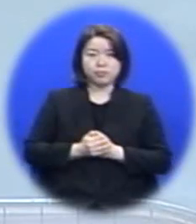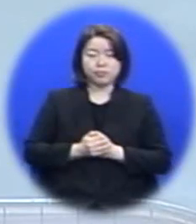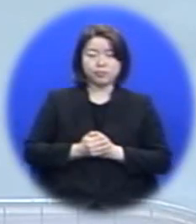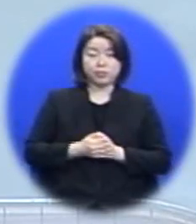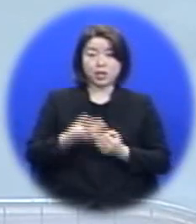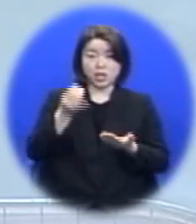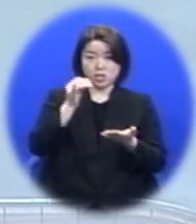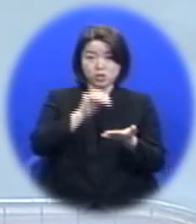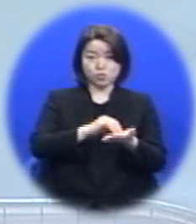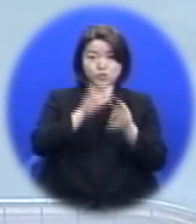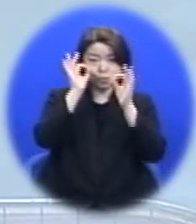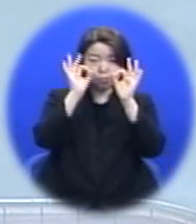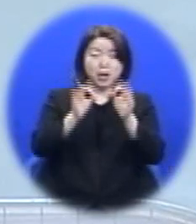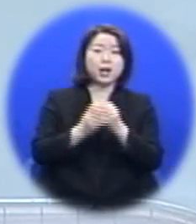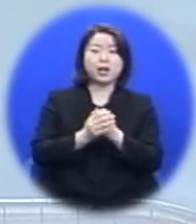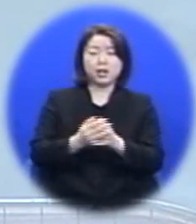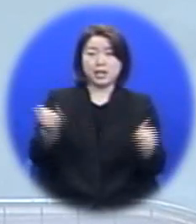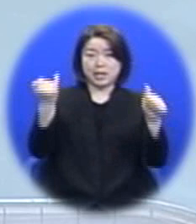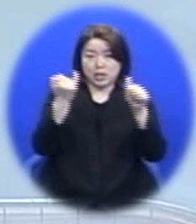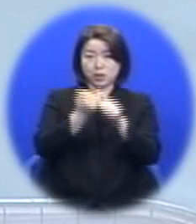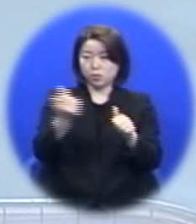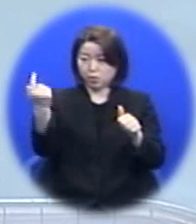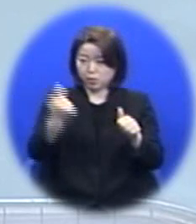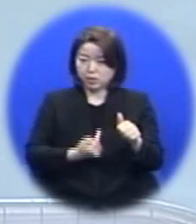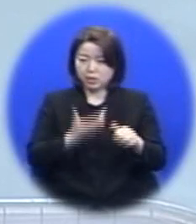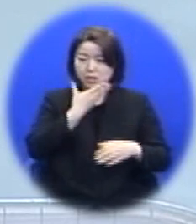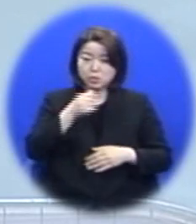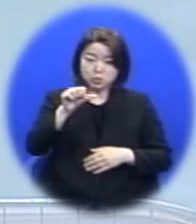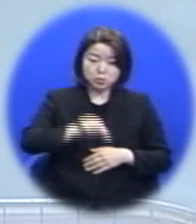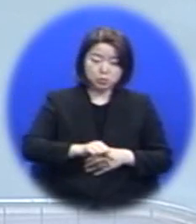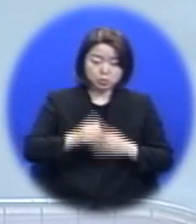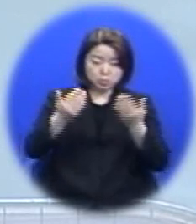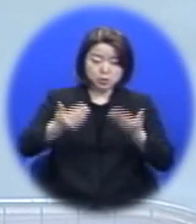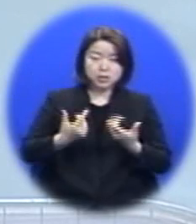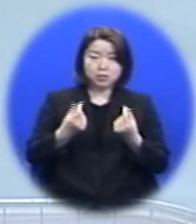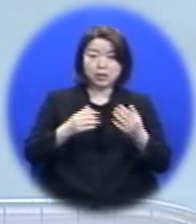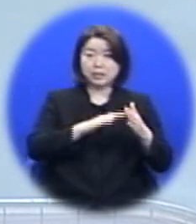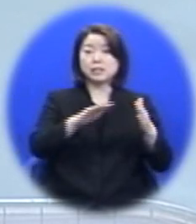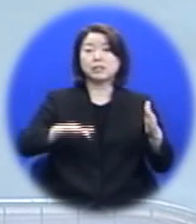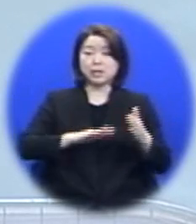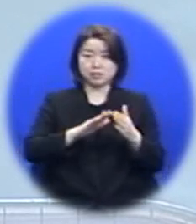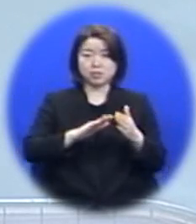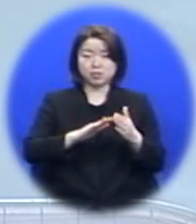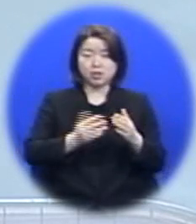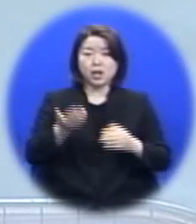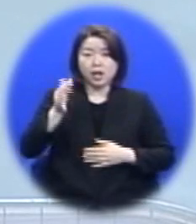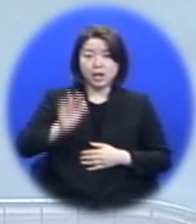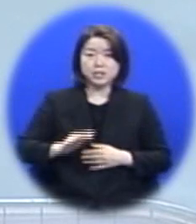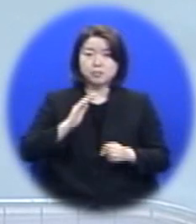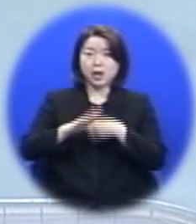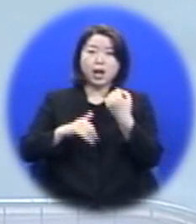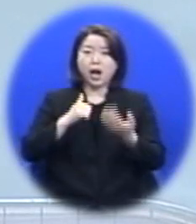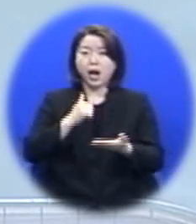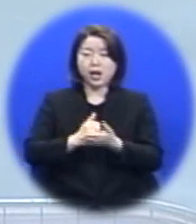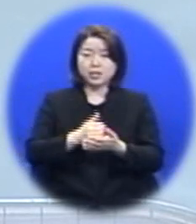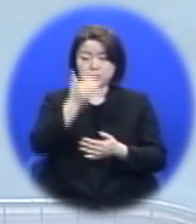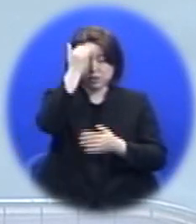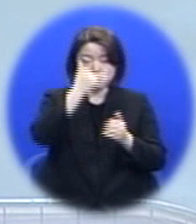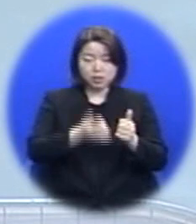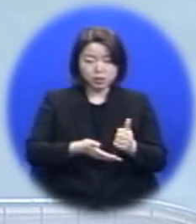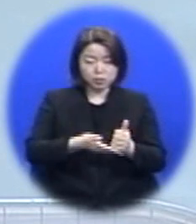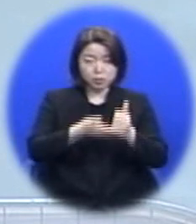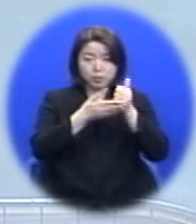룻을 보세요. 시집을 왔더니 저주받은 것 같은 가정입니다. 그런데 하나님을